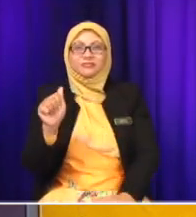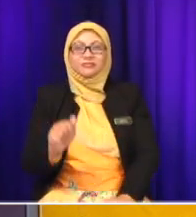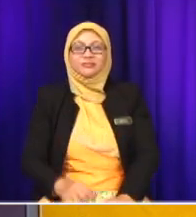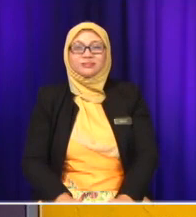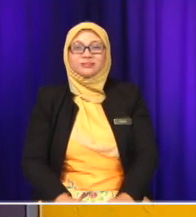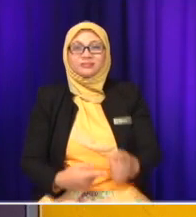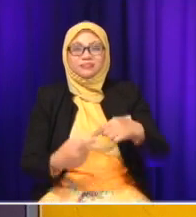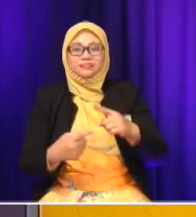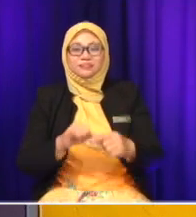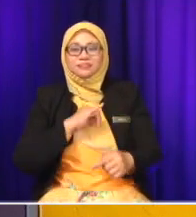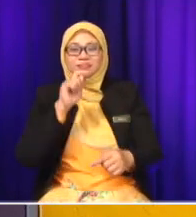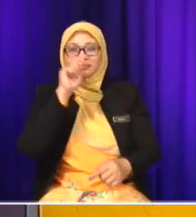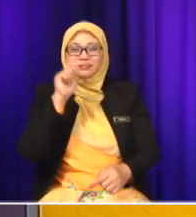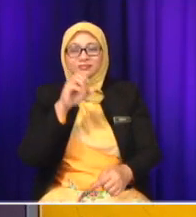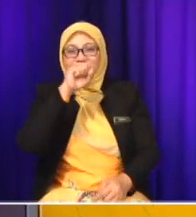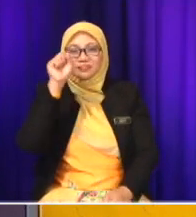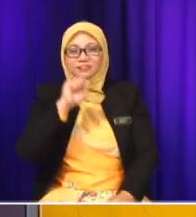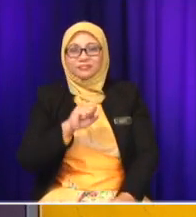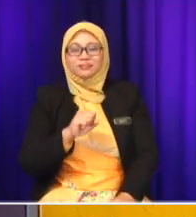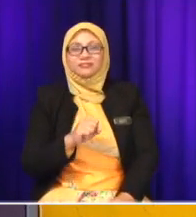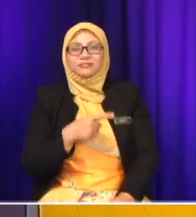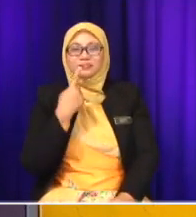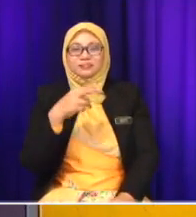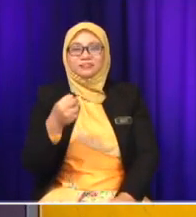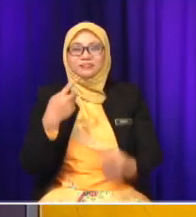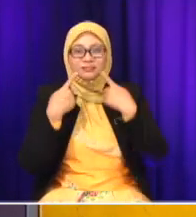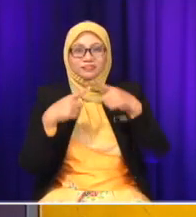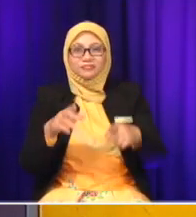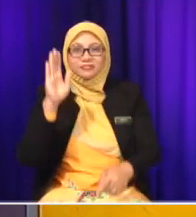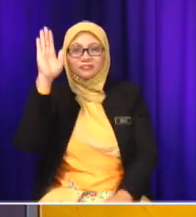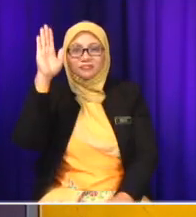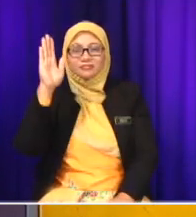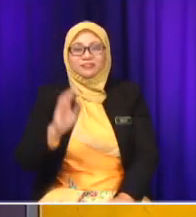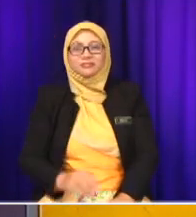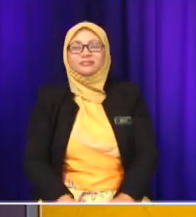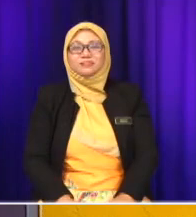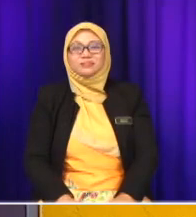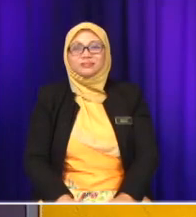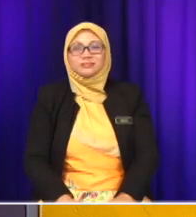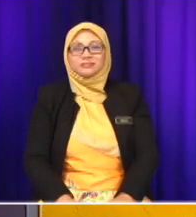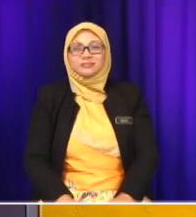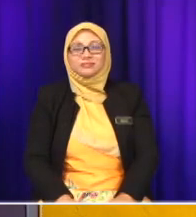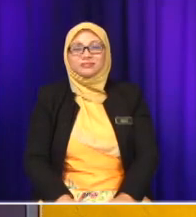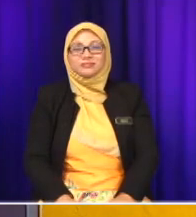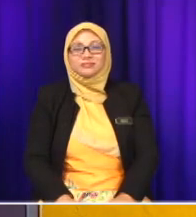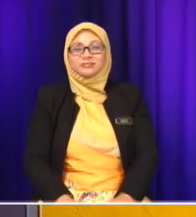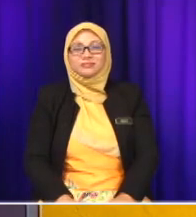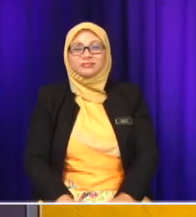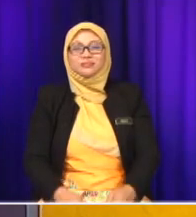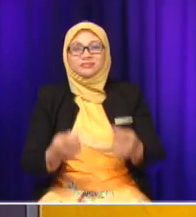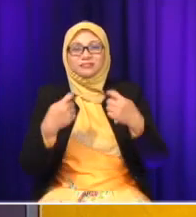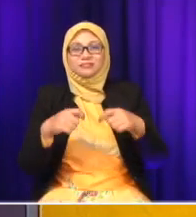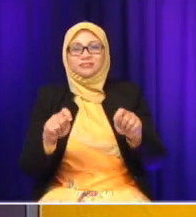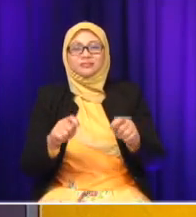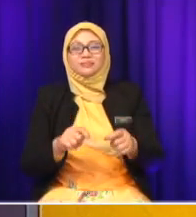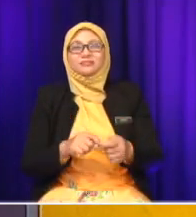saya tanya soalan Siapa yang volunte nak jawab angkat tangan ya oke kitaba berikut